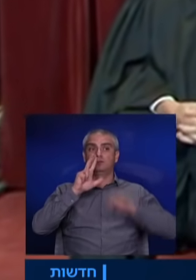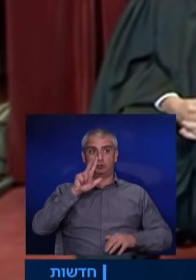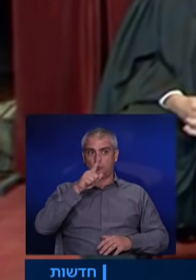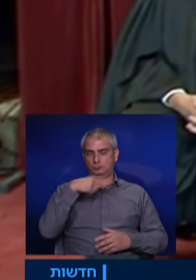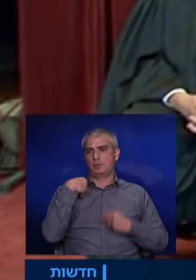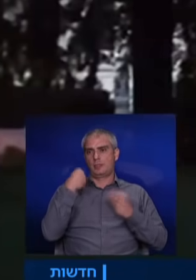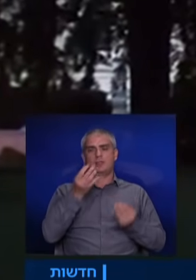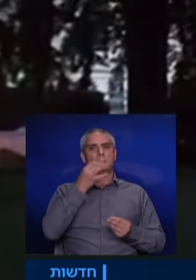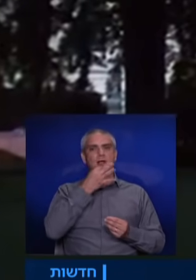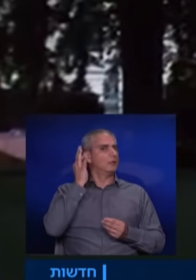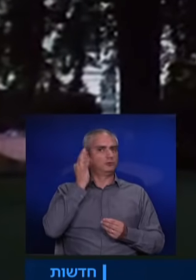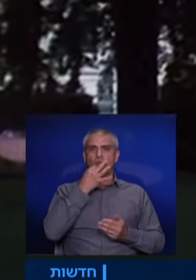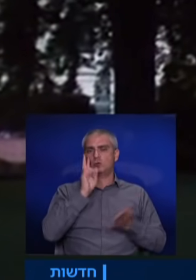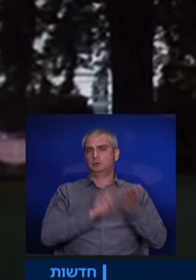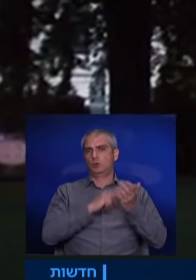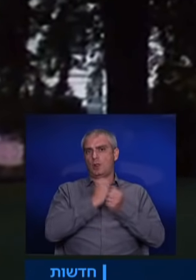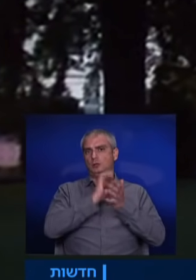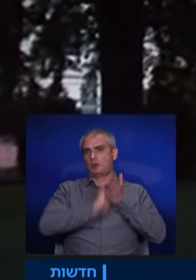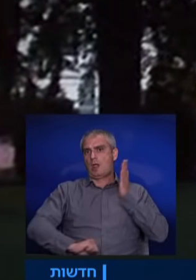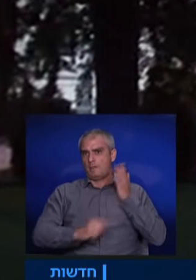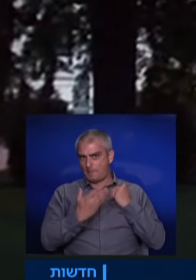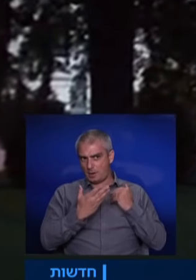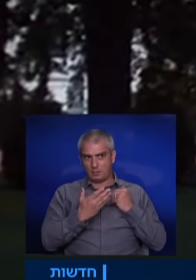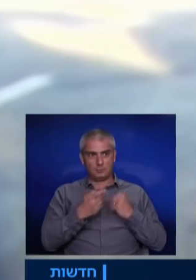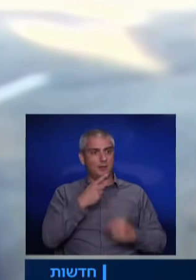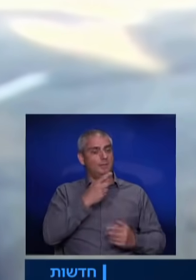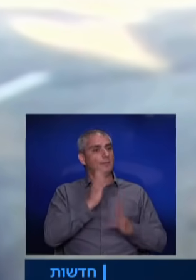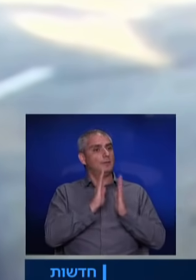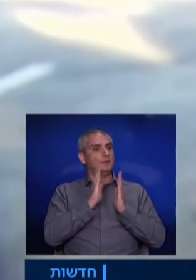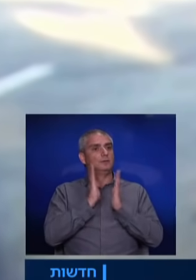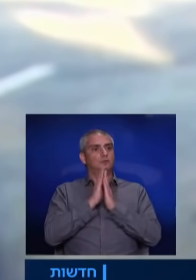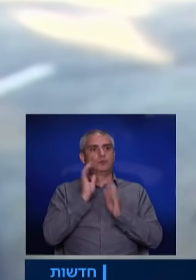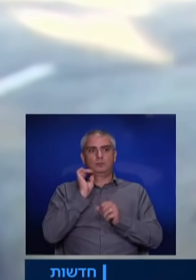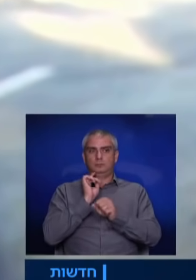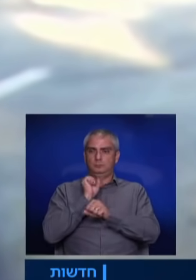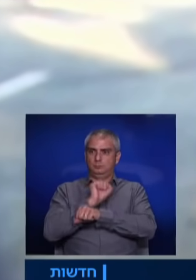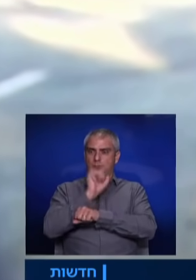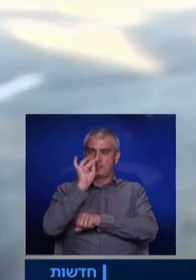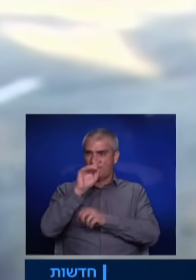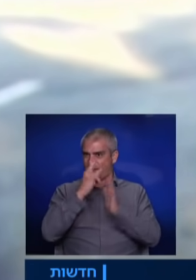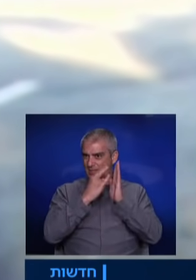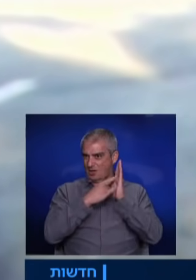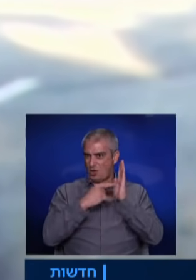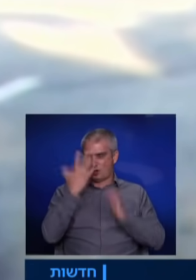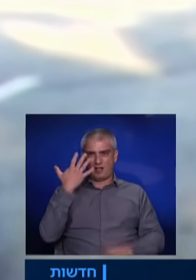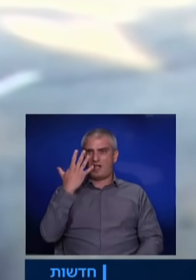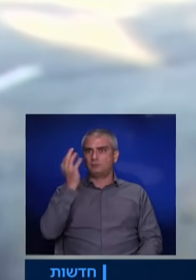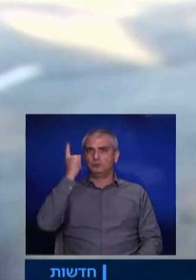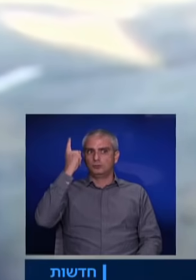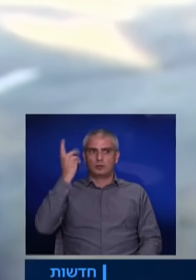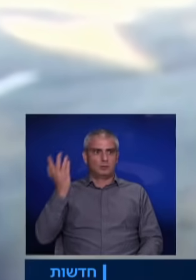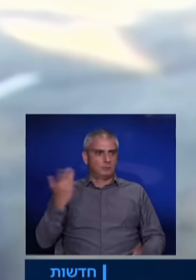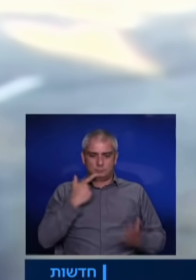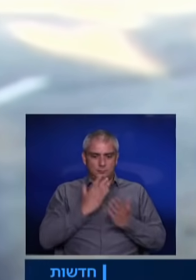שהעניקה לנשים את הזכות לבצע הפלה מלאכותית. They've been trying to fight Roe v. Wade for nearly 50 years now. And I'll be